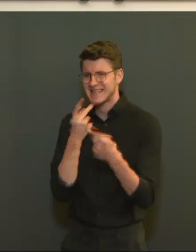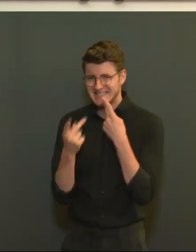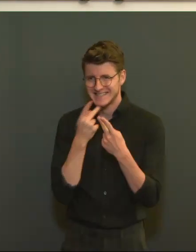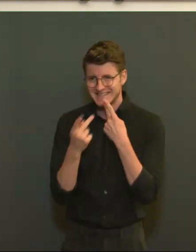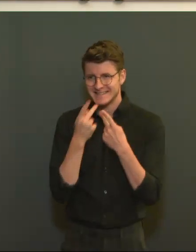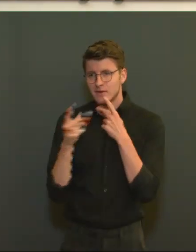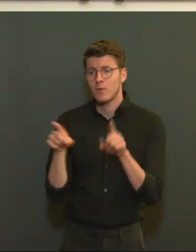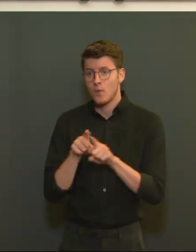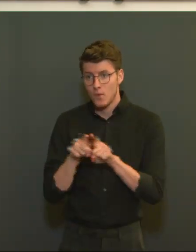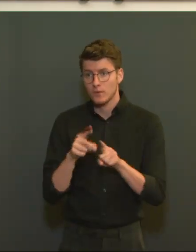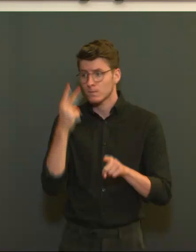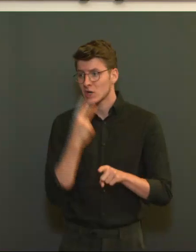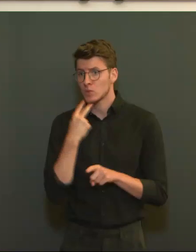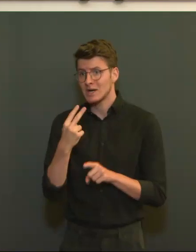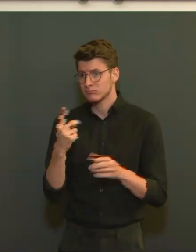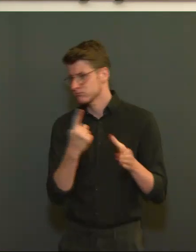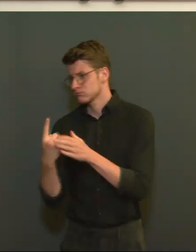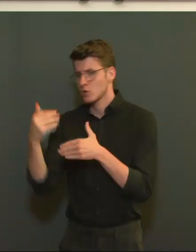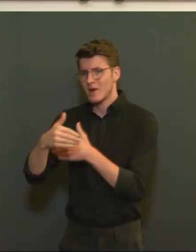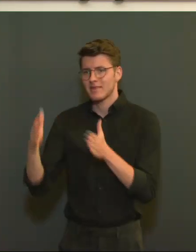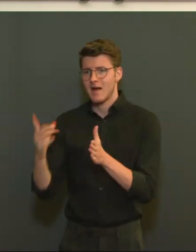14 dagen in quarantaine verblijven.